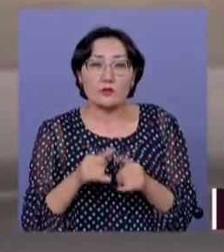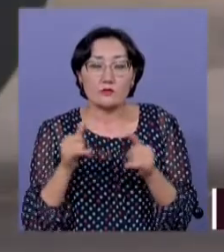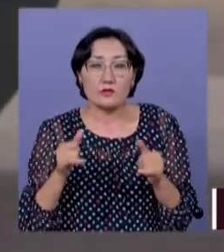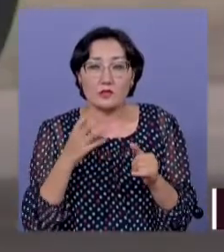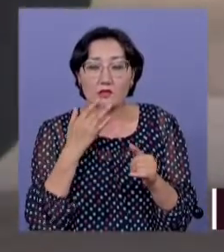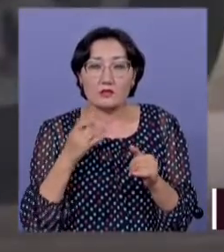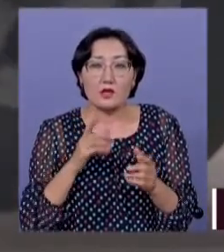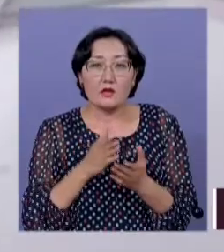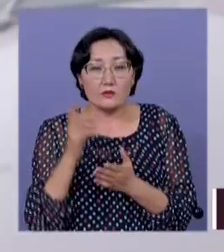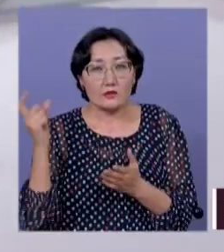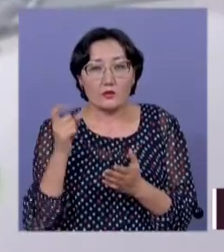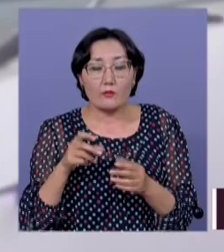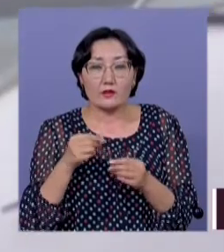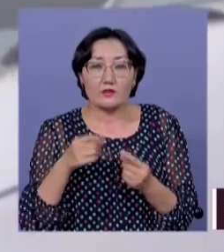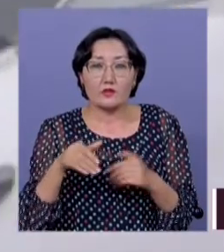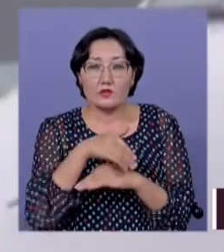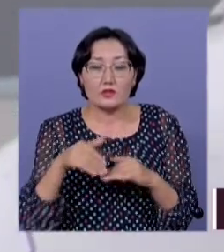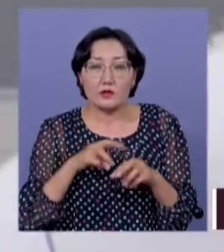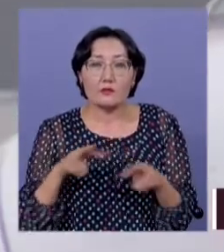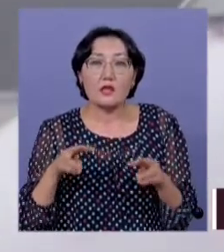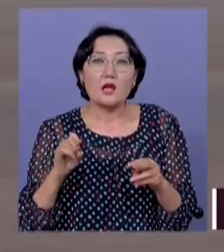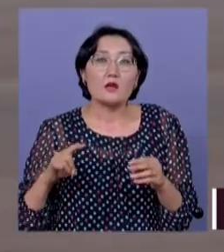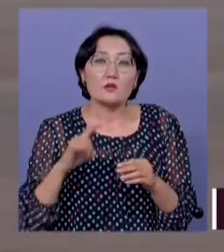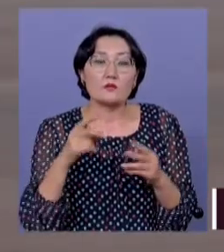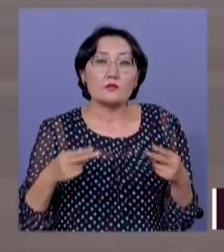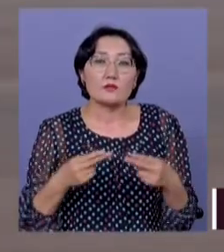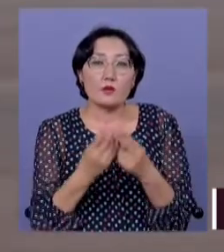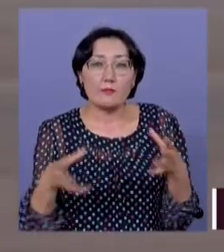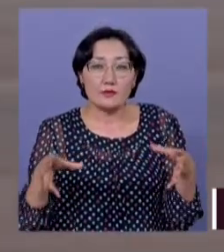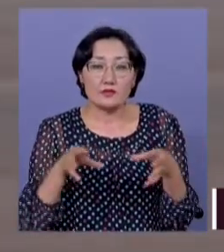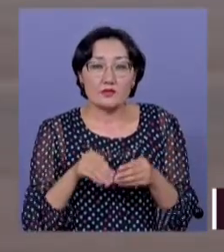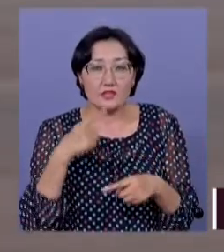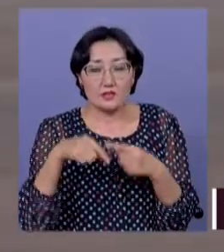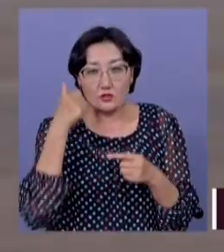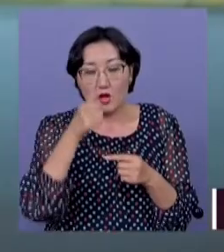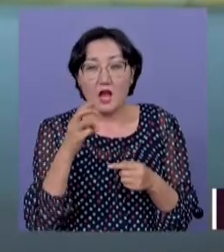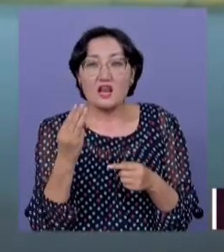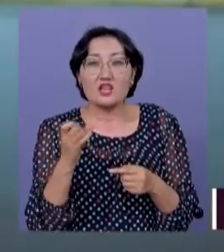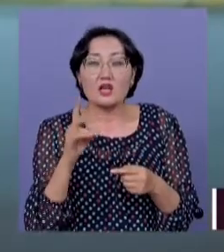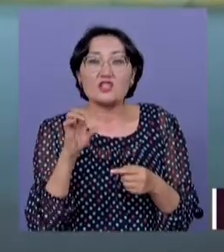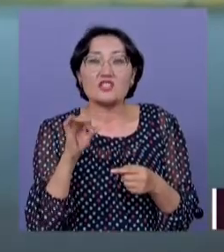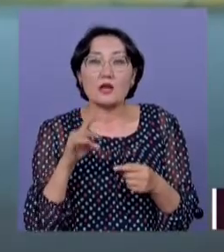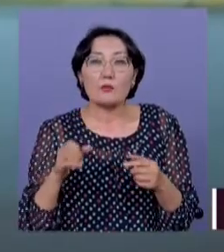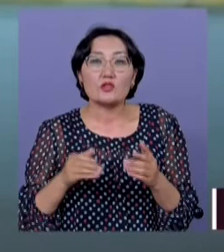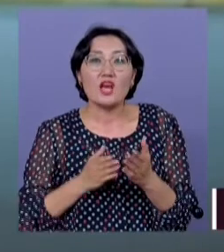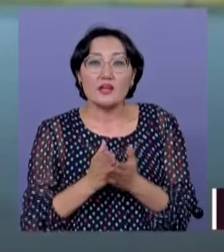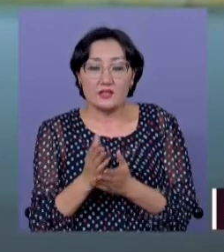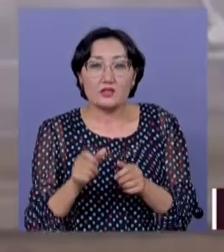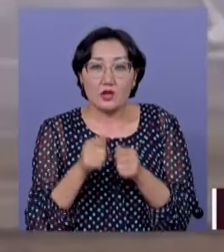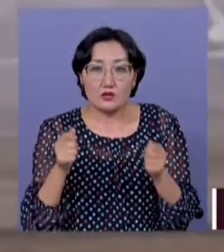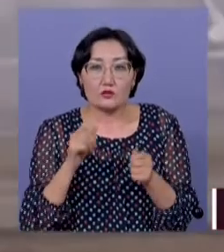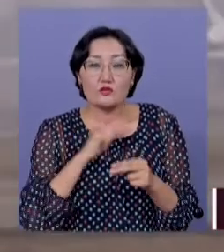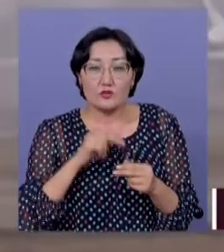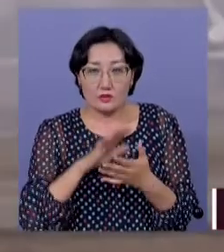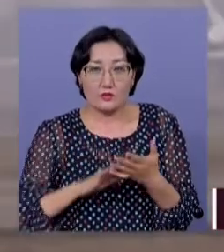ұлттық экономика, қаржы, сыртқы істер министрліктеріне Астана халықаралық қаржы орталығы мен бірлесіп, келер жылы Шанхай мен Сингапурға рейс ашу бойынша жұмысты жалғастыруды